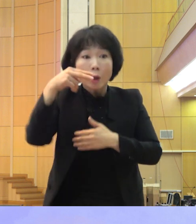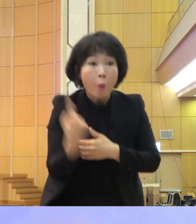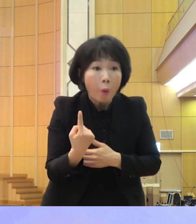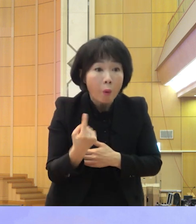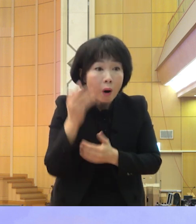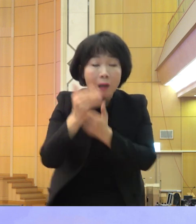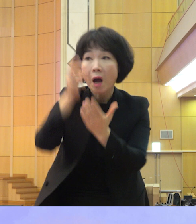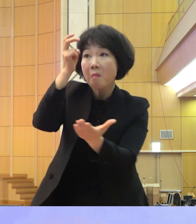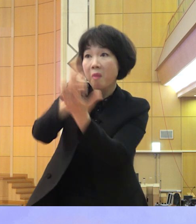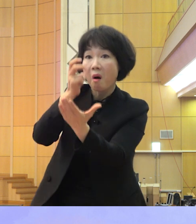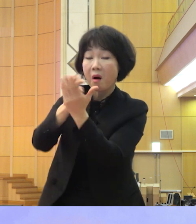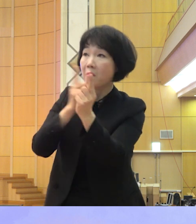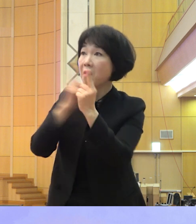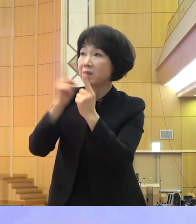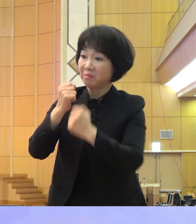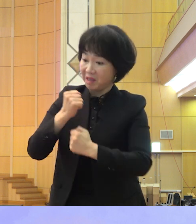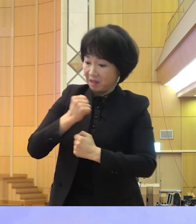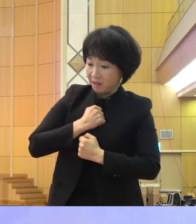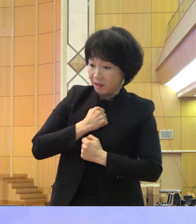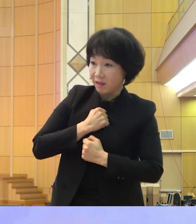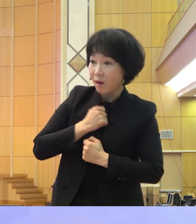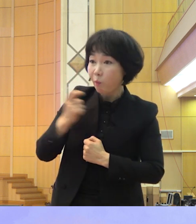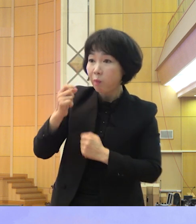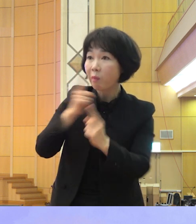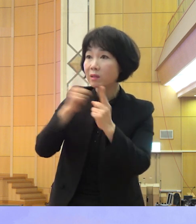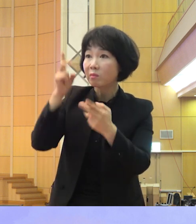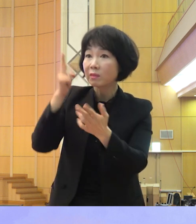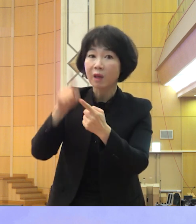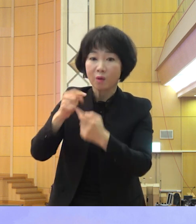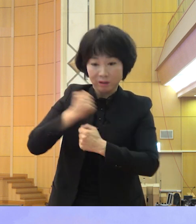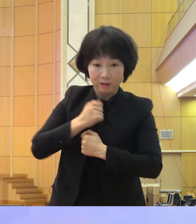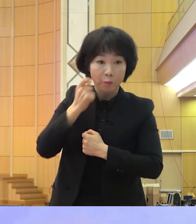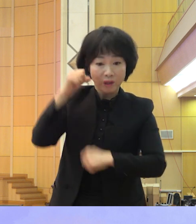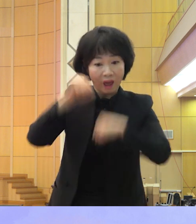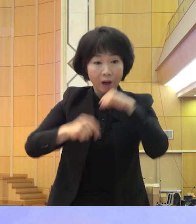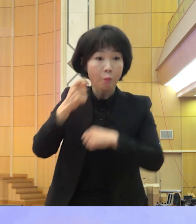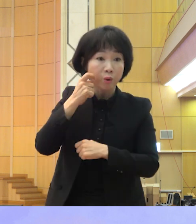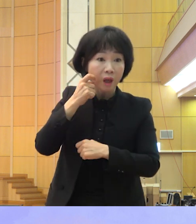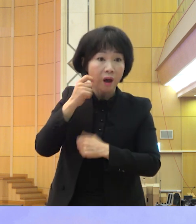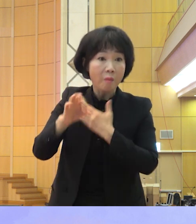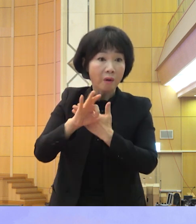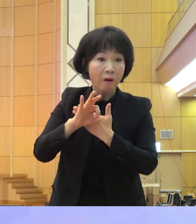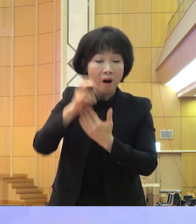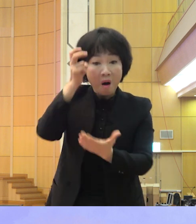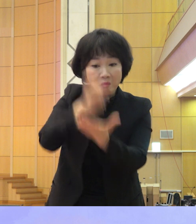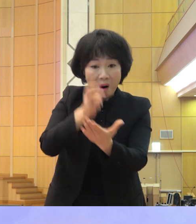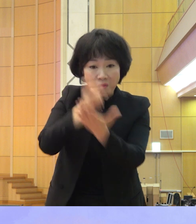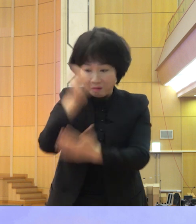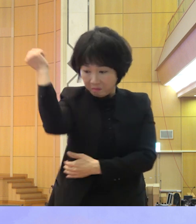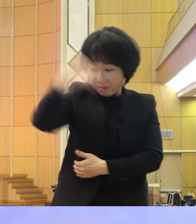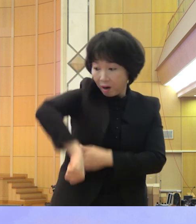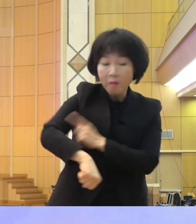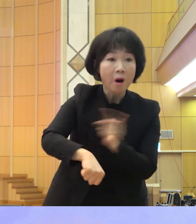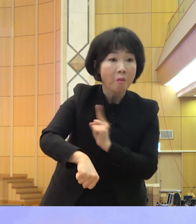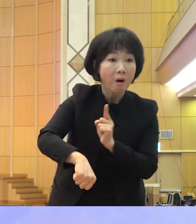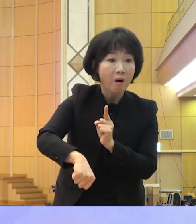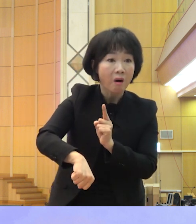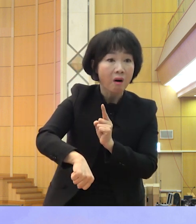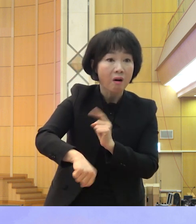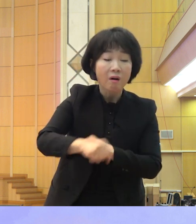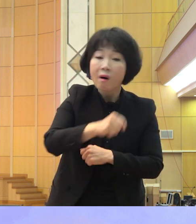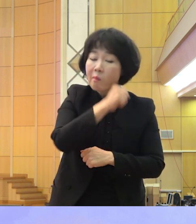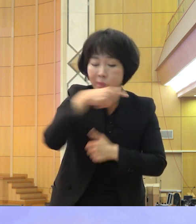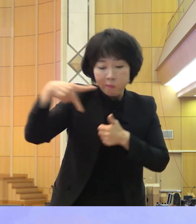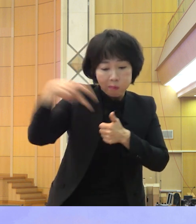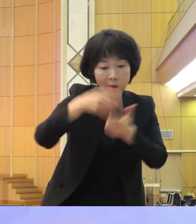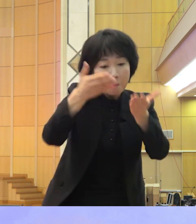하나님의 율법의 말씀을 지키지 못하면, 행하지 못하면, 율법을 범하면 무할례와